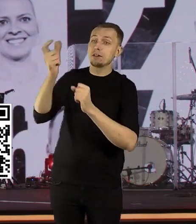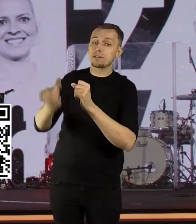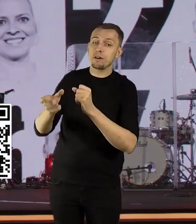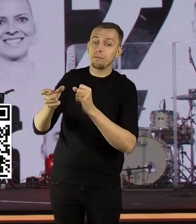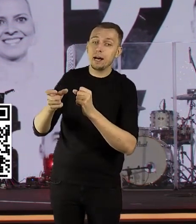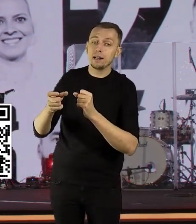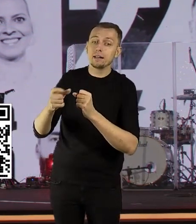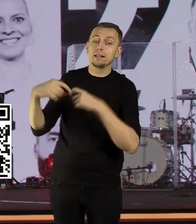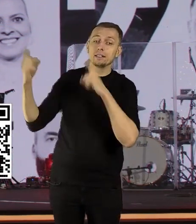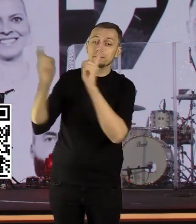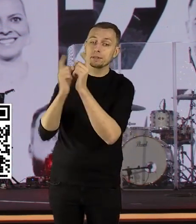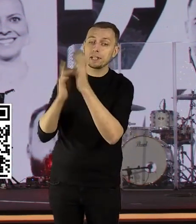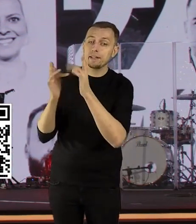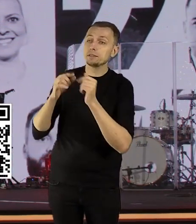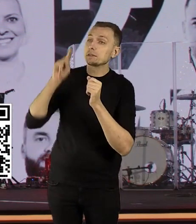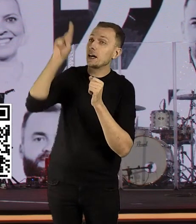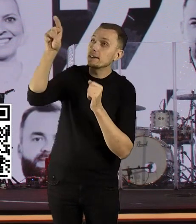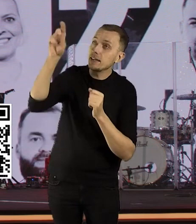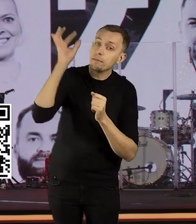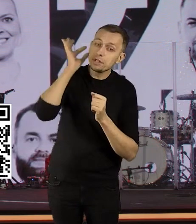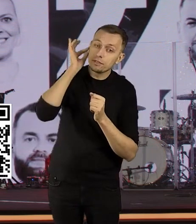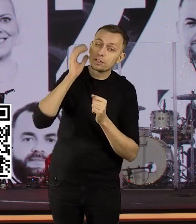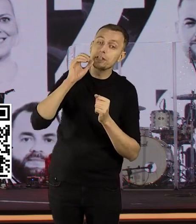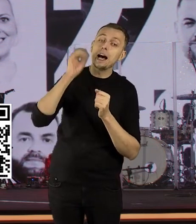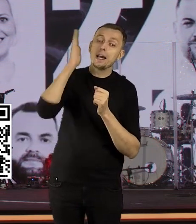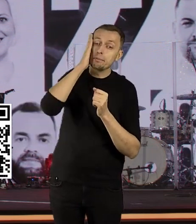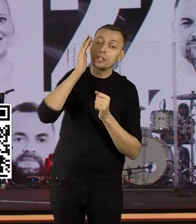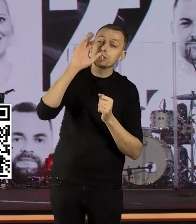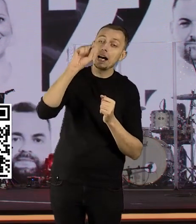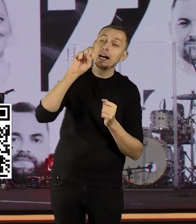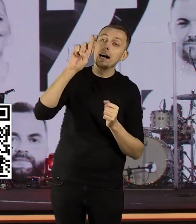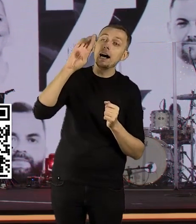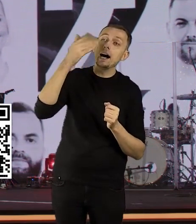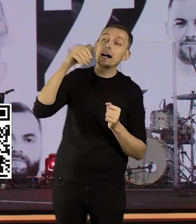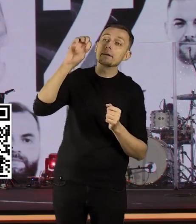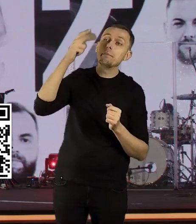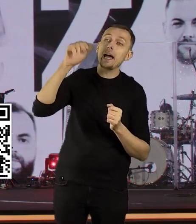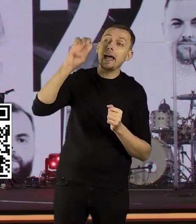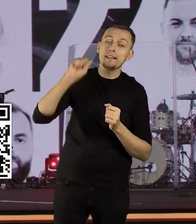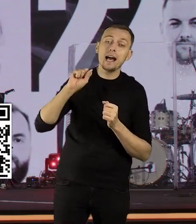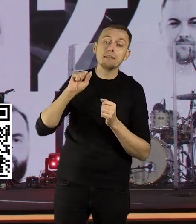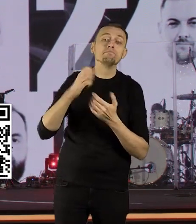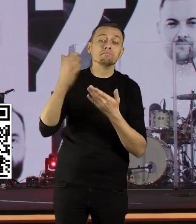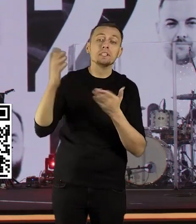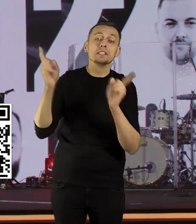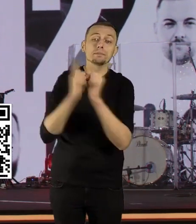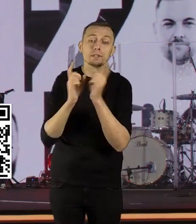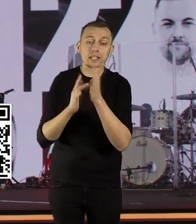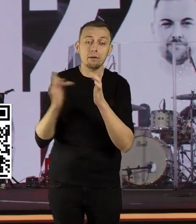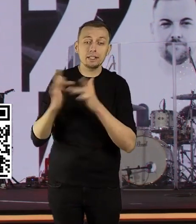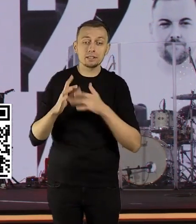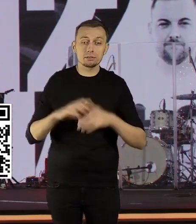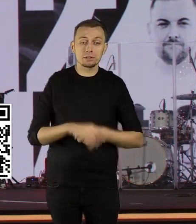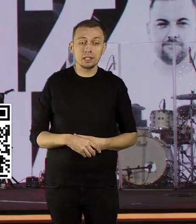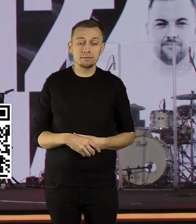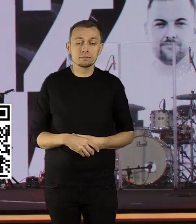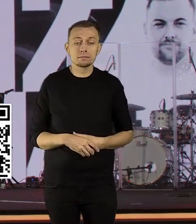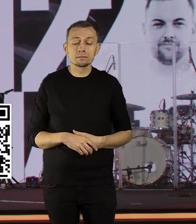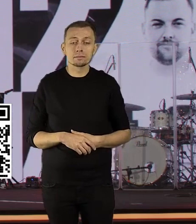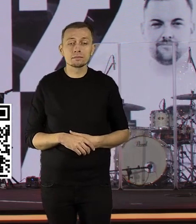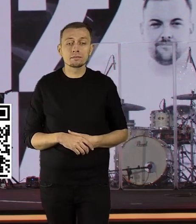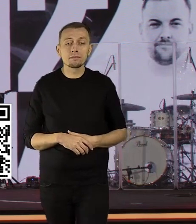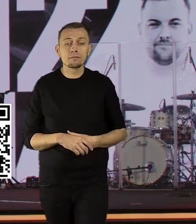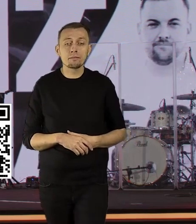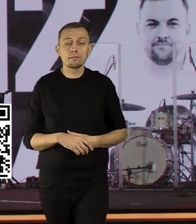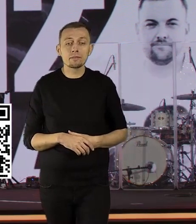Tamta dziewczyna z Armenii spotkała Chrystusa. Wiesz, co możesz dzisiaj zrobić? Włączcie, ci, którzy mają, włączcie